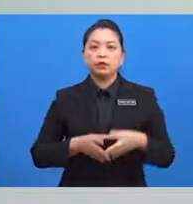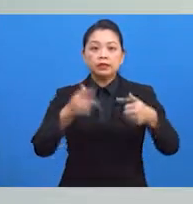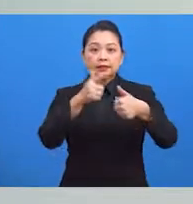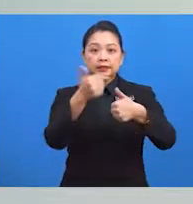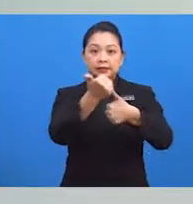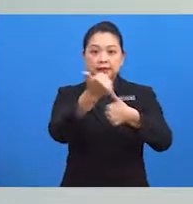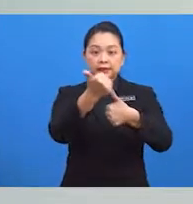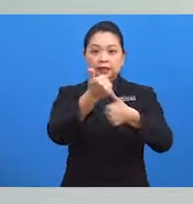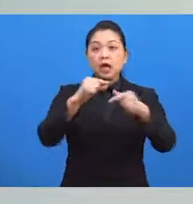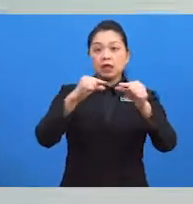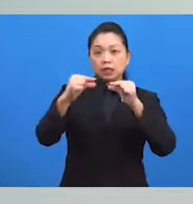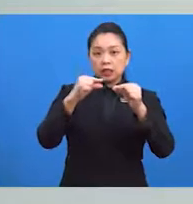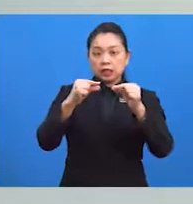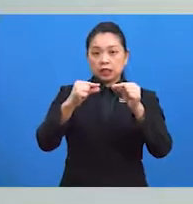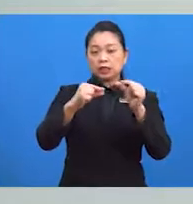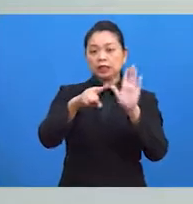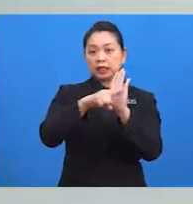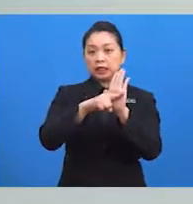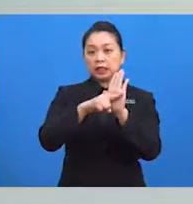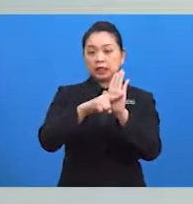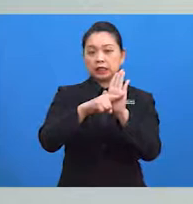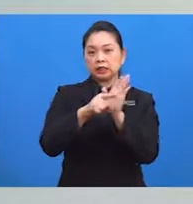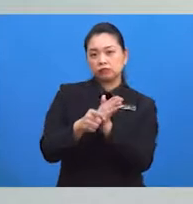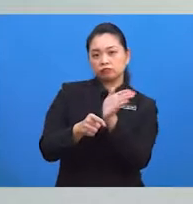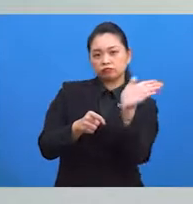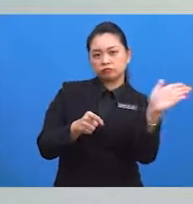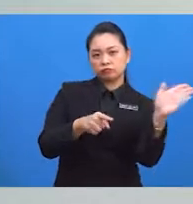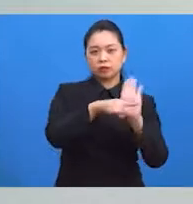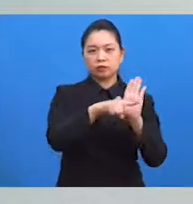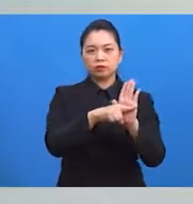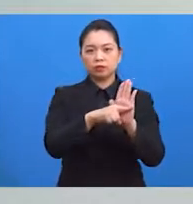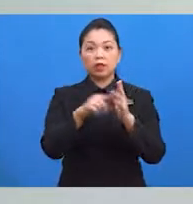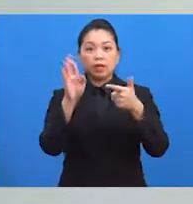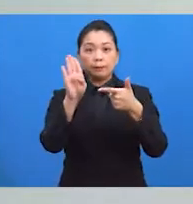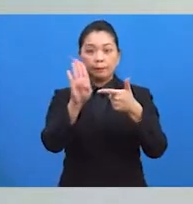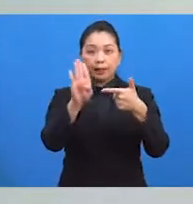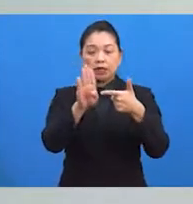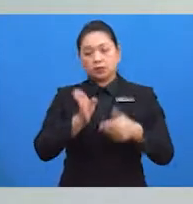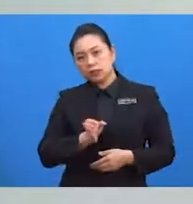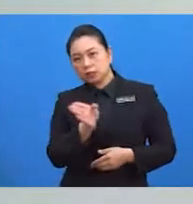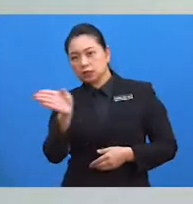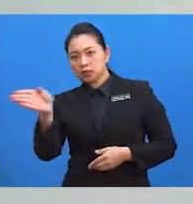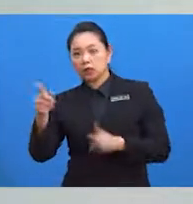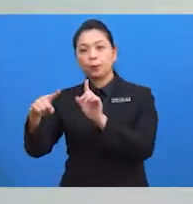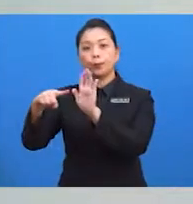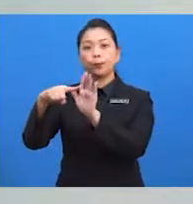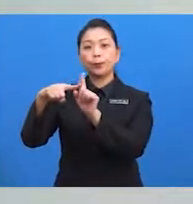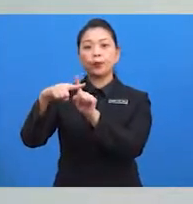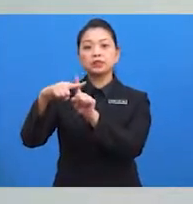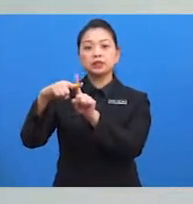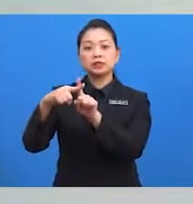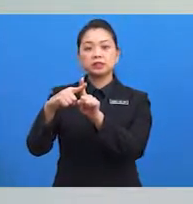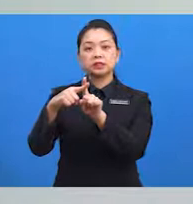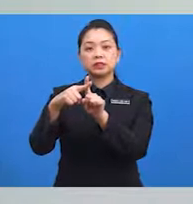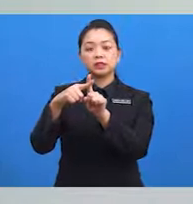bergerak ke plat negatif Sinar beta bergerak ke pelat positif sinar gamma